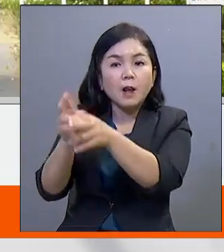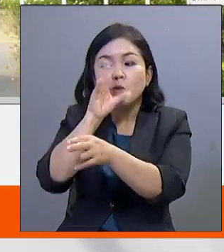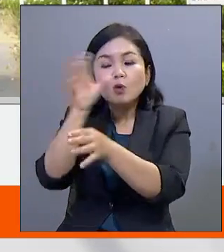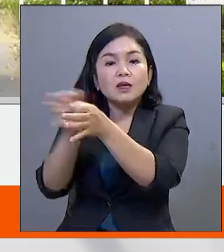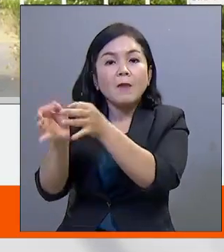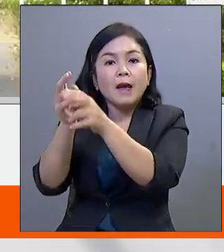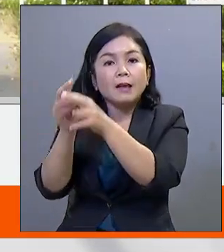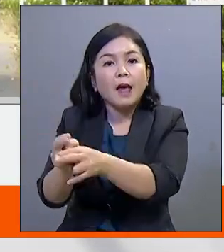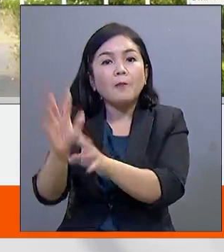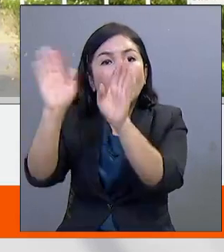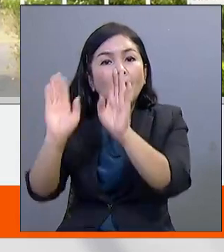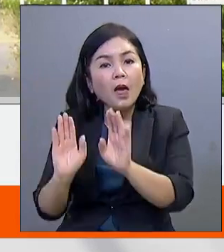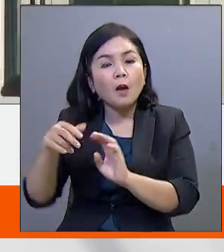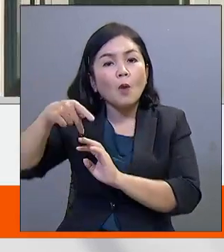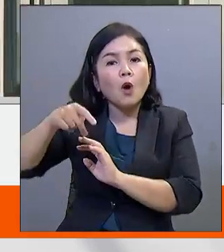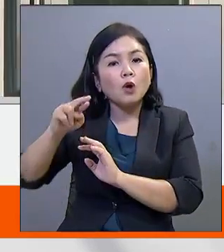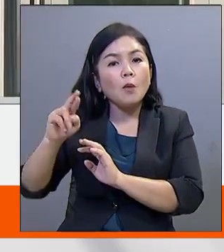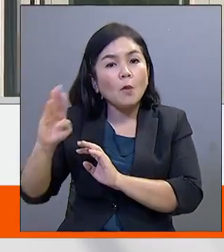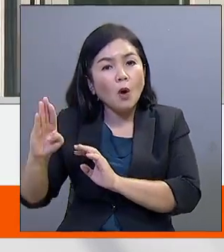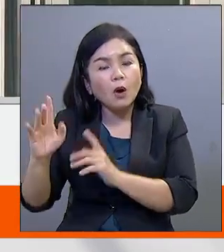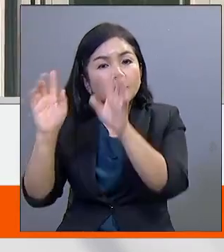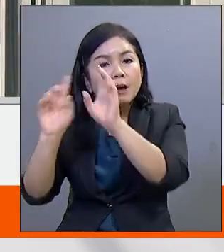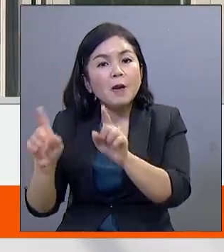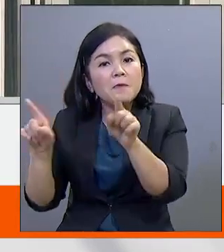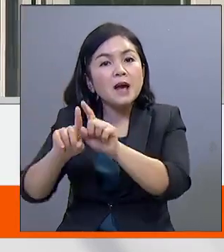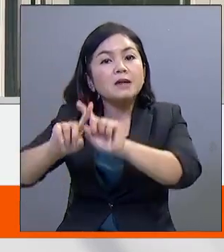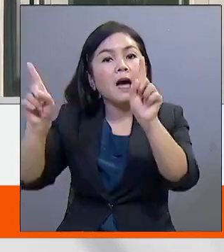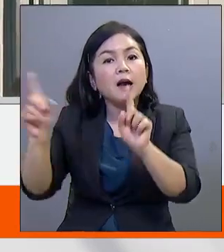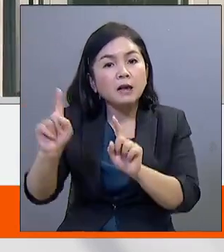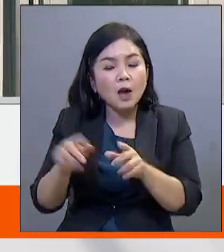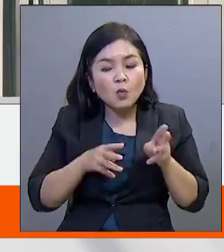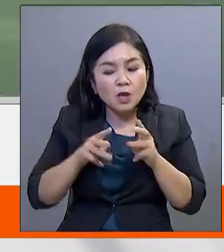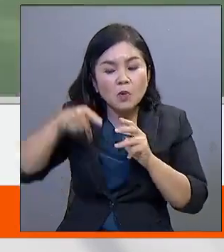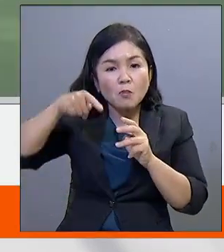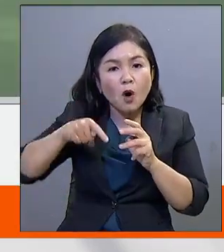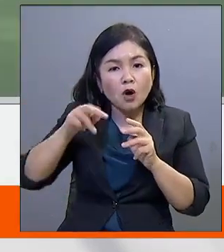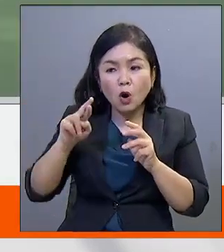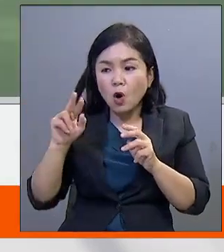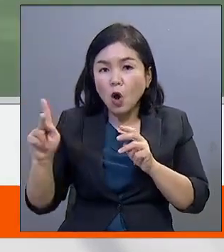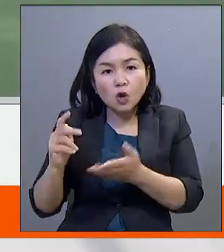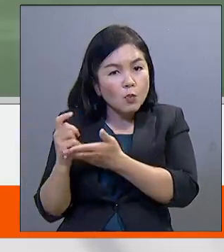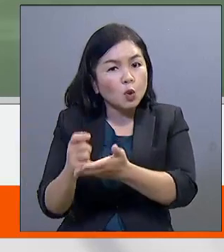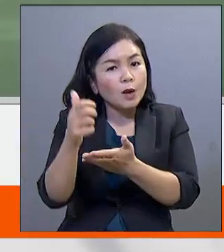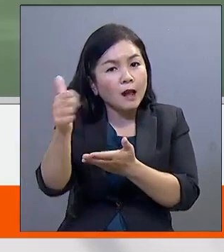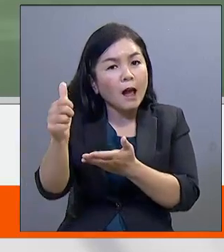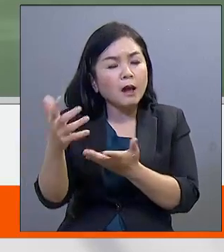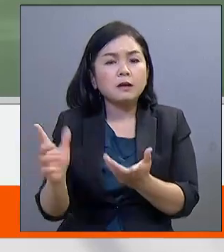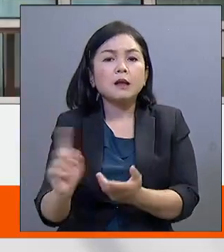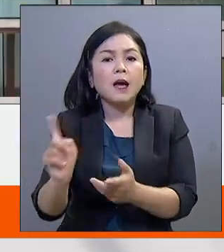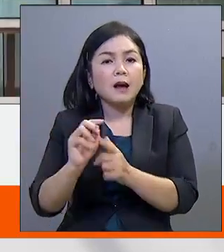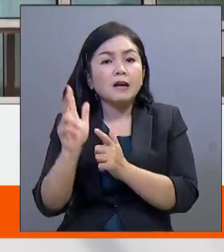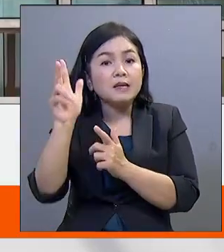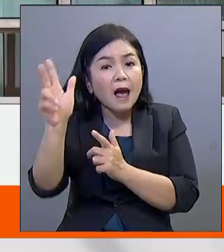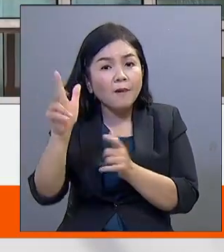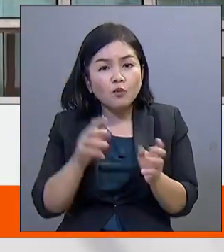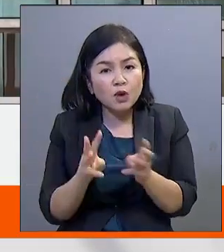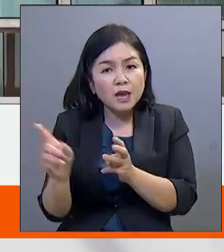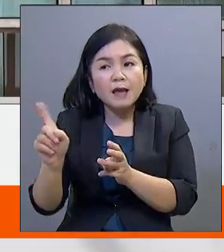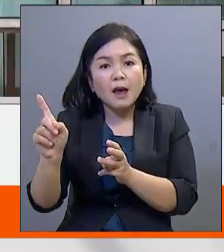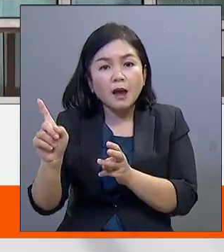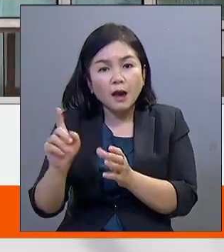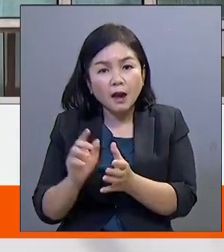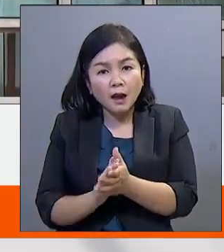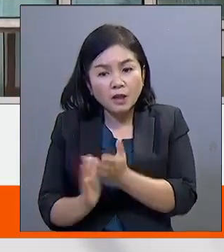größ